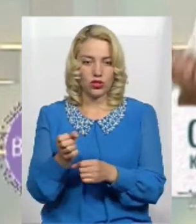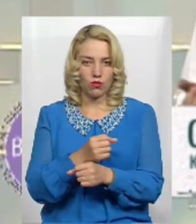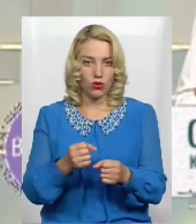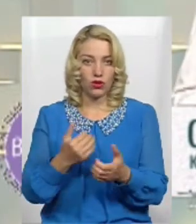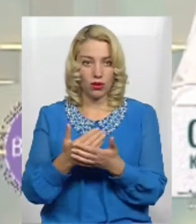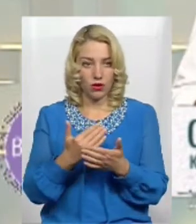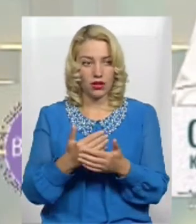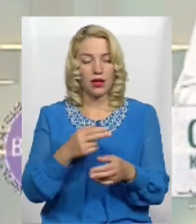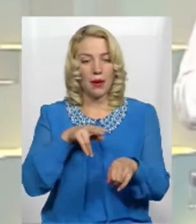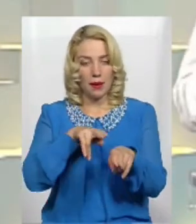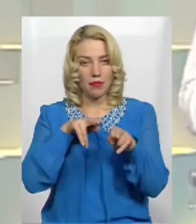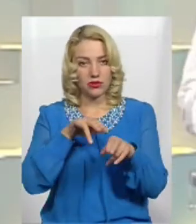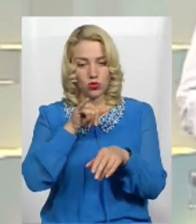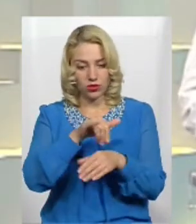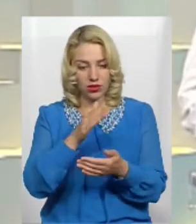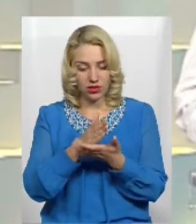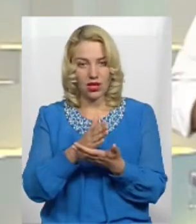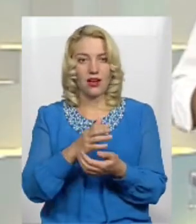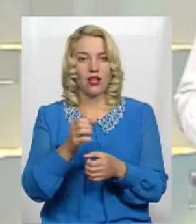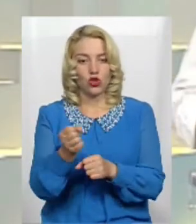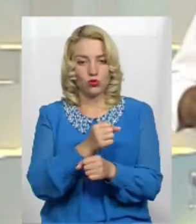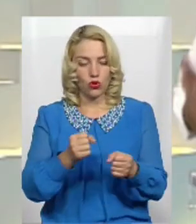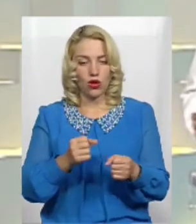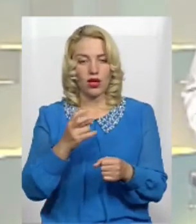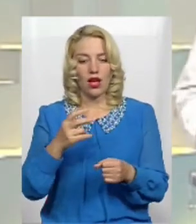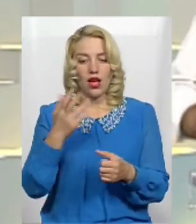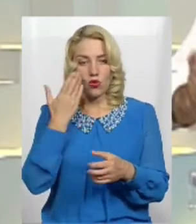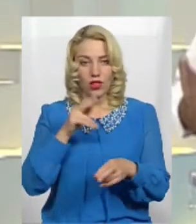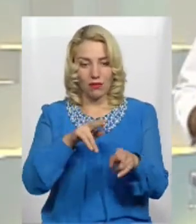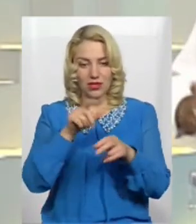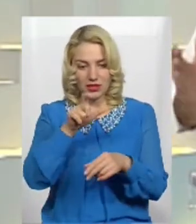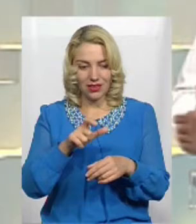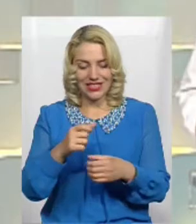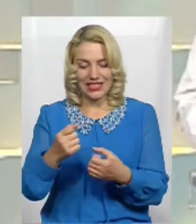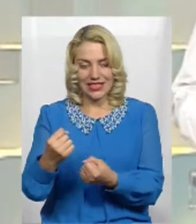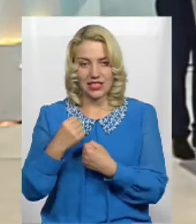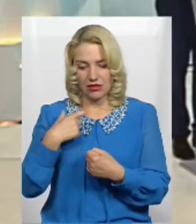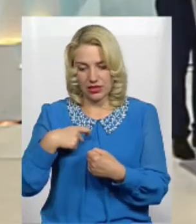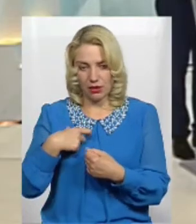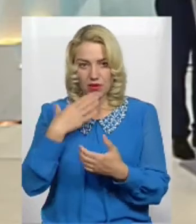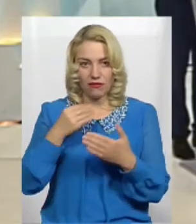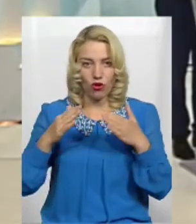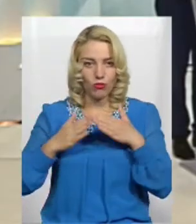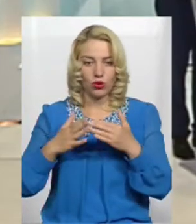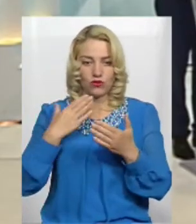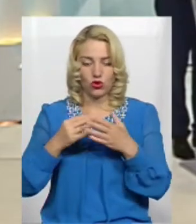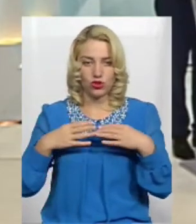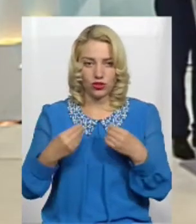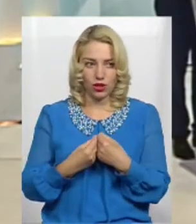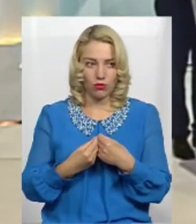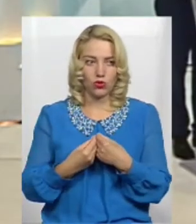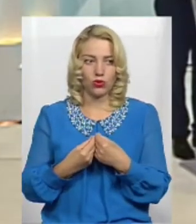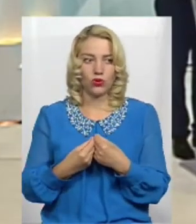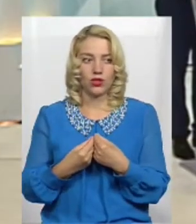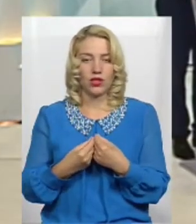Вони законно володіють зброєю, так, і неодноразово були випадки, коли мисливець захищав своє життя, свою сім'ю і свою власність за допомогою цієї зброї, і причому